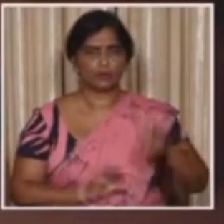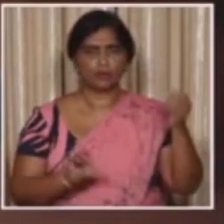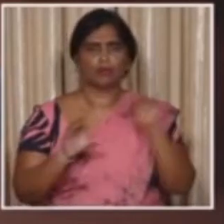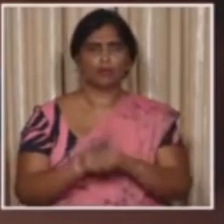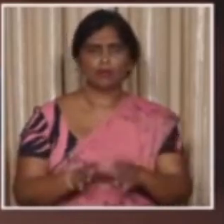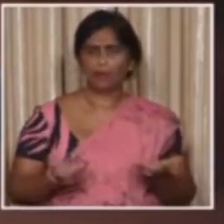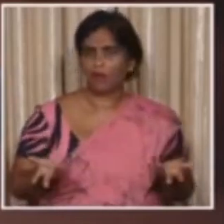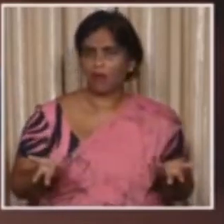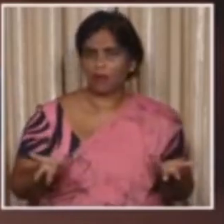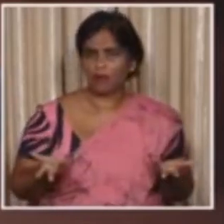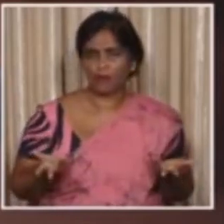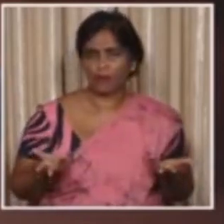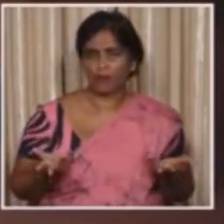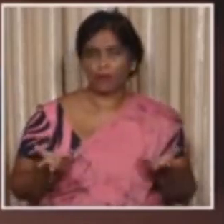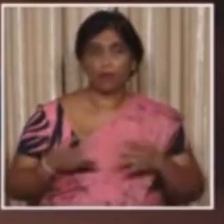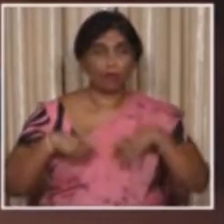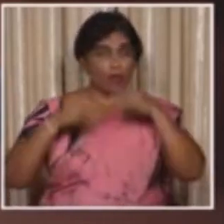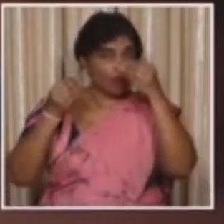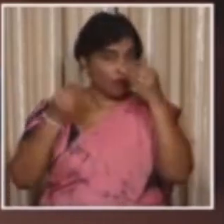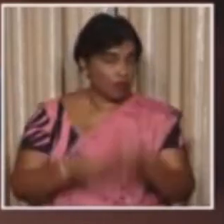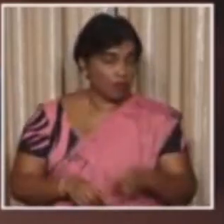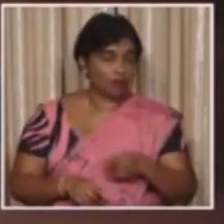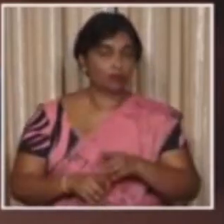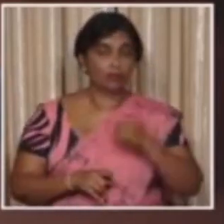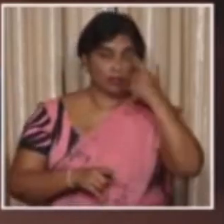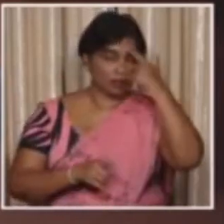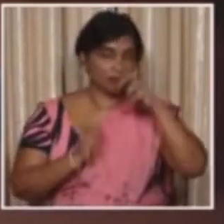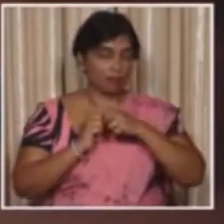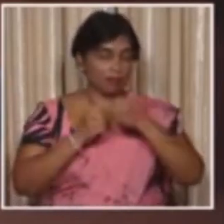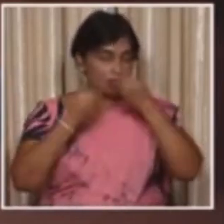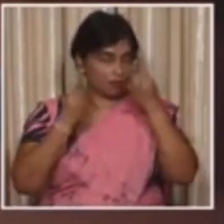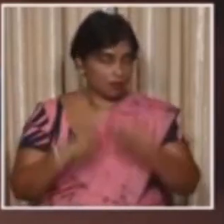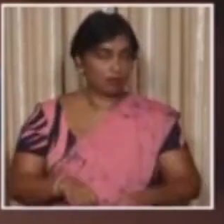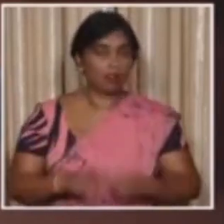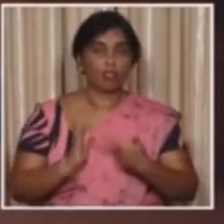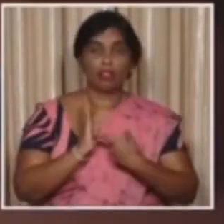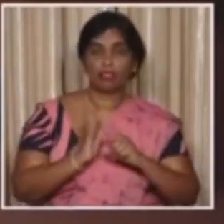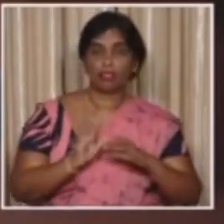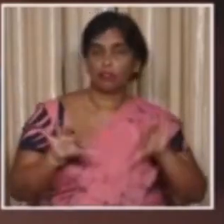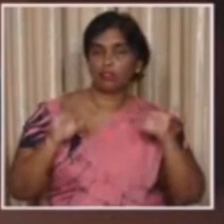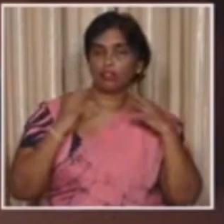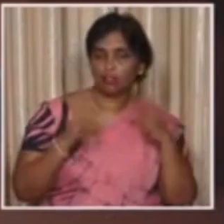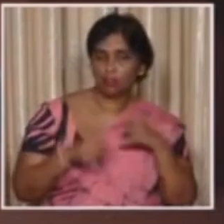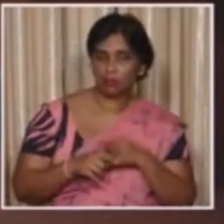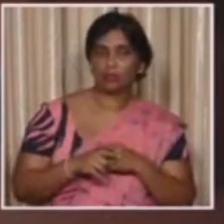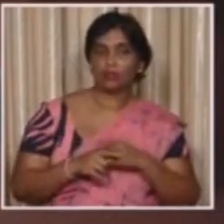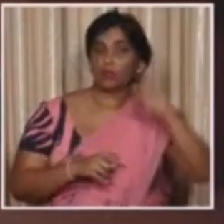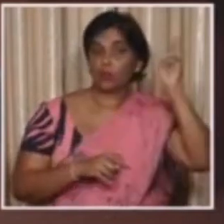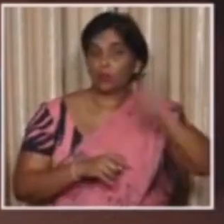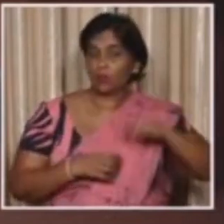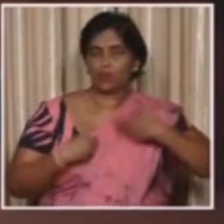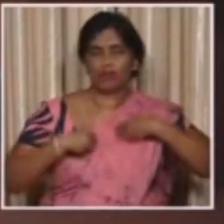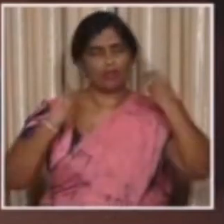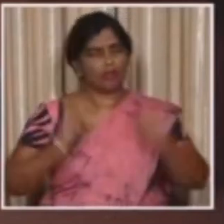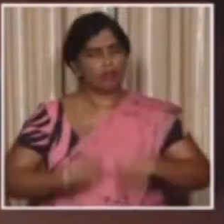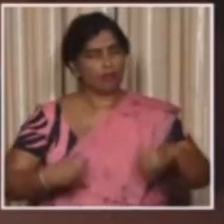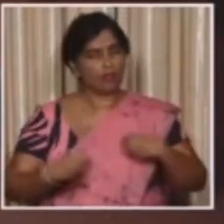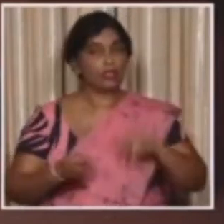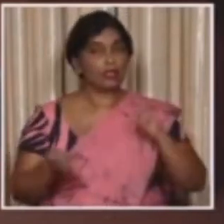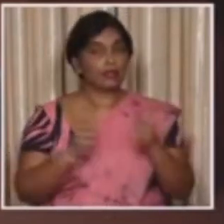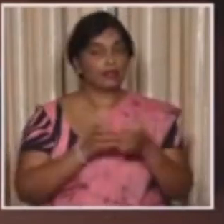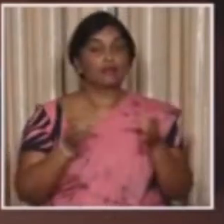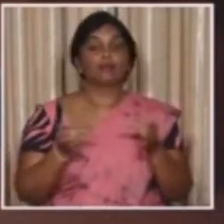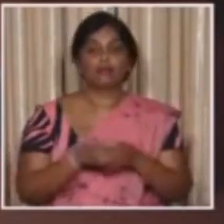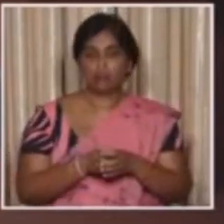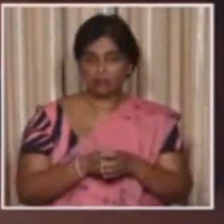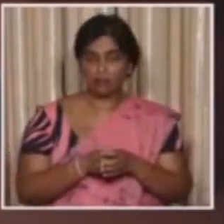mokak karannada me? Me wetila thiyena manasikathwaya wetila thibena. Taksinga dubalatawayan thibena jayagrahanayan ahimi wi thibena cricket